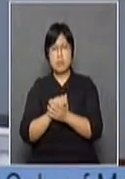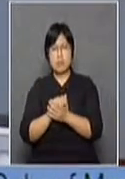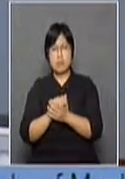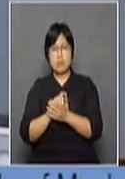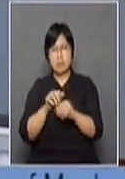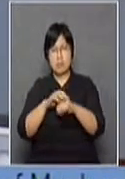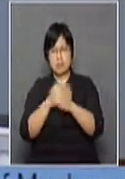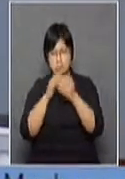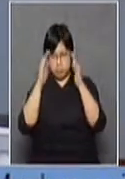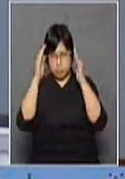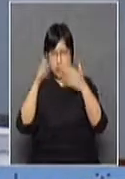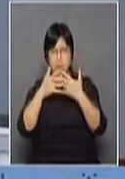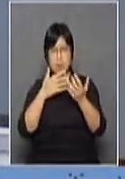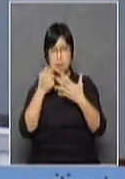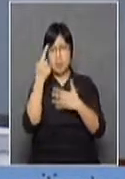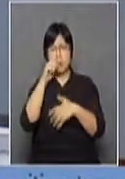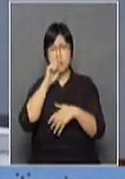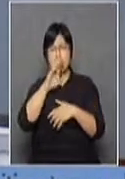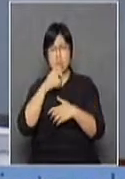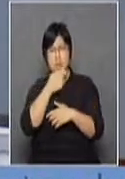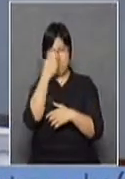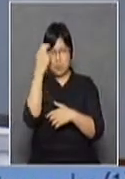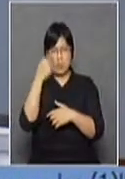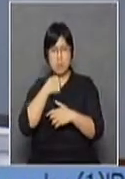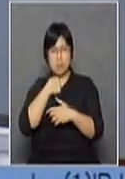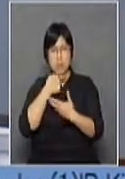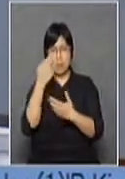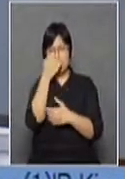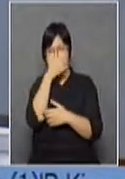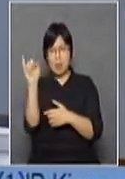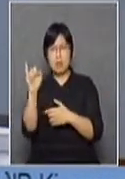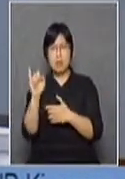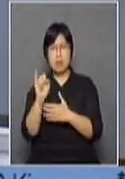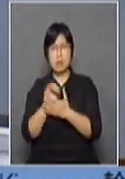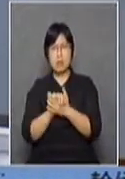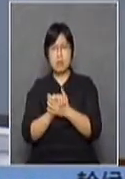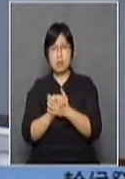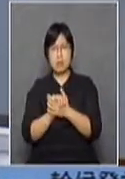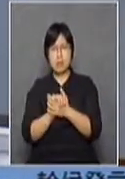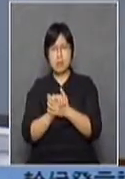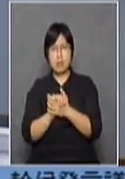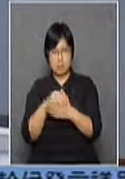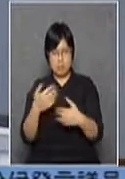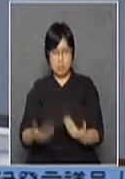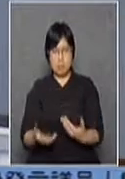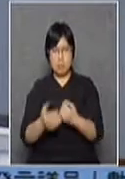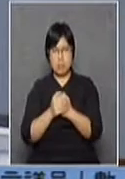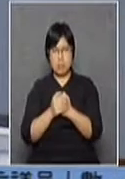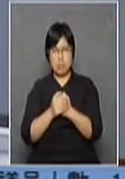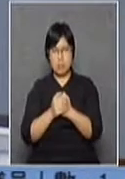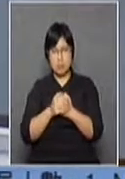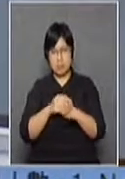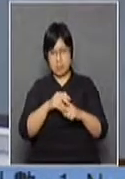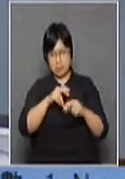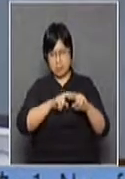世注目嘅事，邊個話要去查？邊個係禁止人去查？而家共產黨嘅